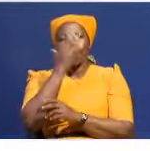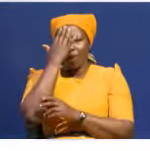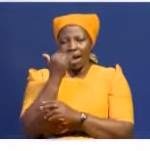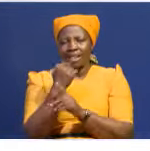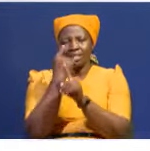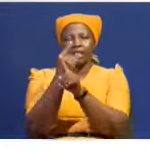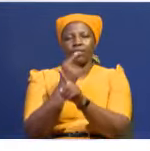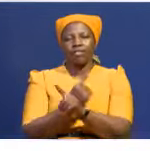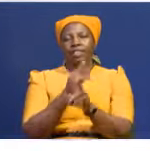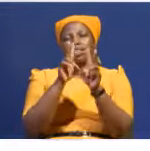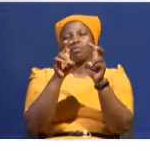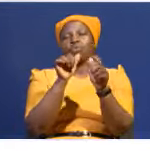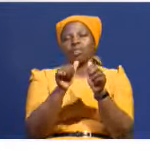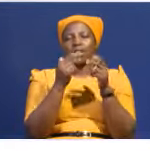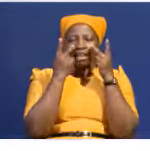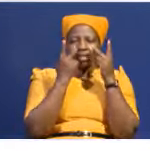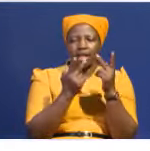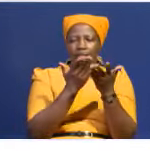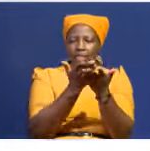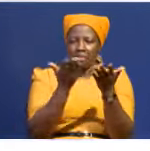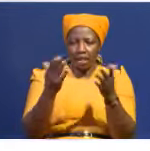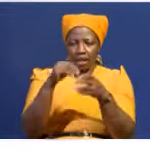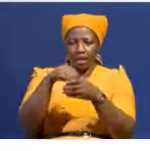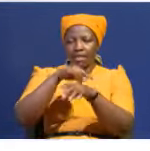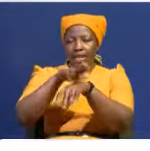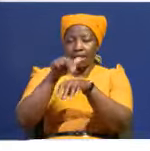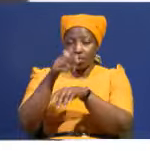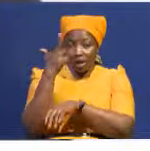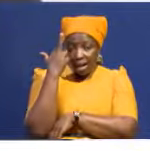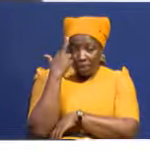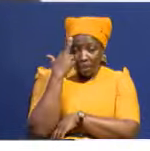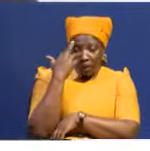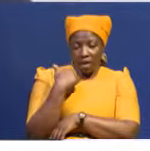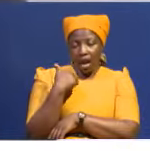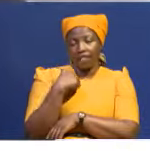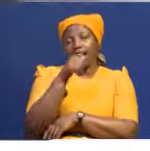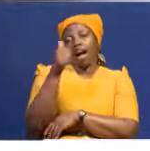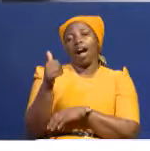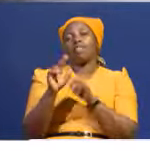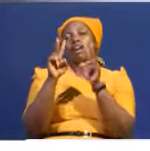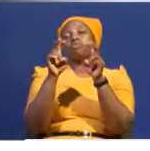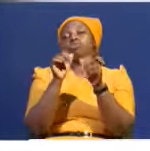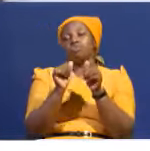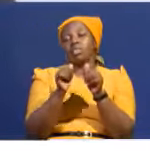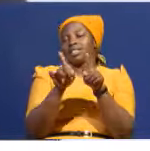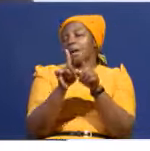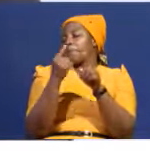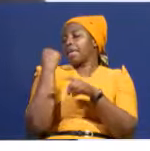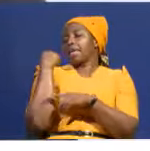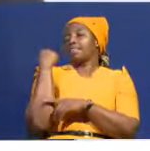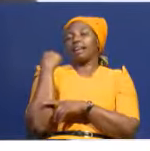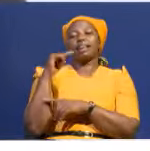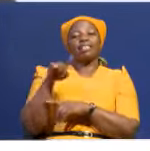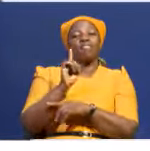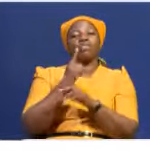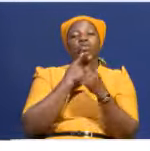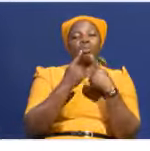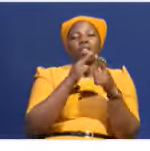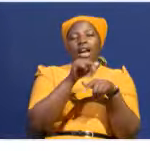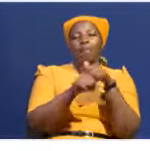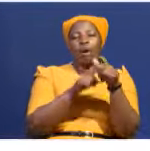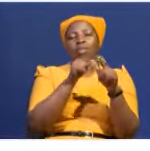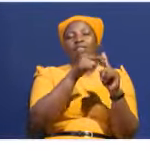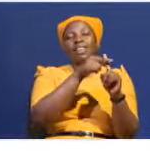mbalimbali ambayo yanaonekana humu nchini. Ukikumbuka kwamba kuna masuala mengine ambayo hata hapo jana aliweza kuzungumzia kuhusiana